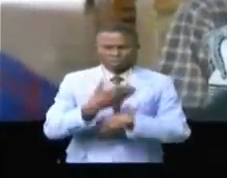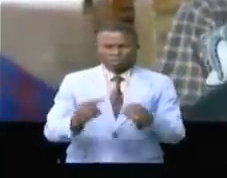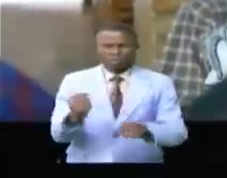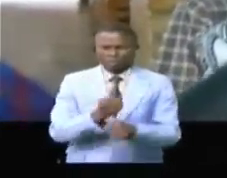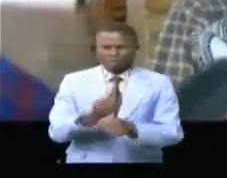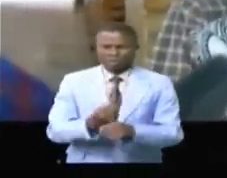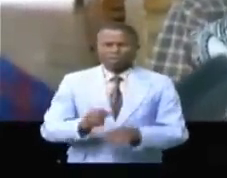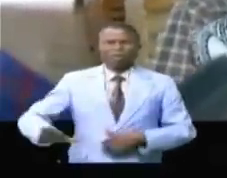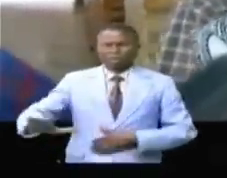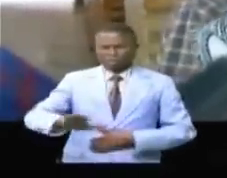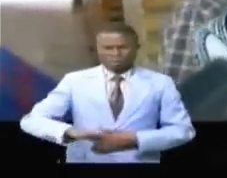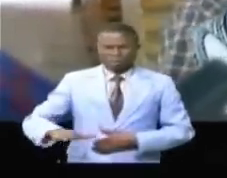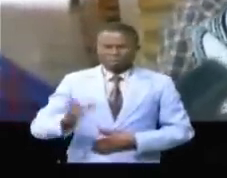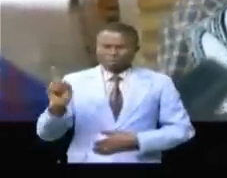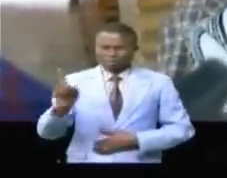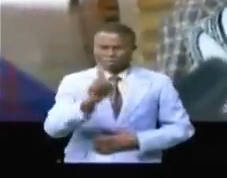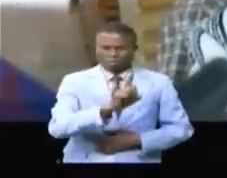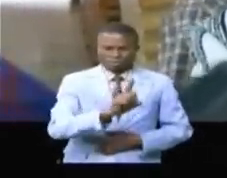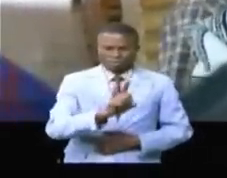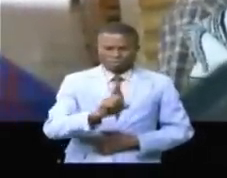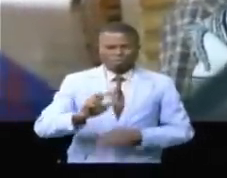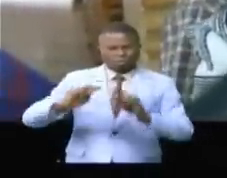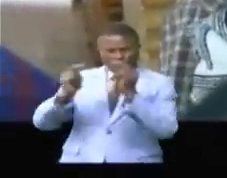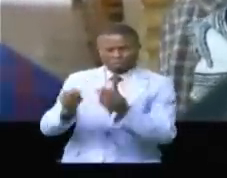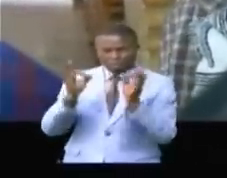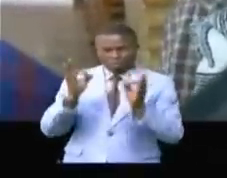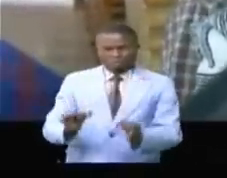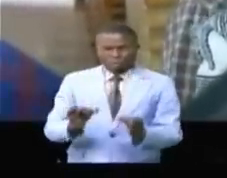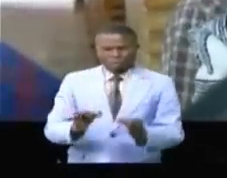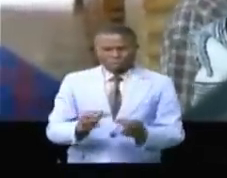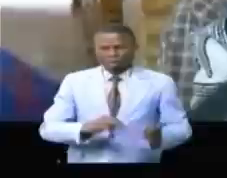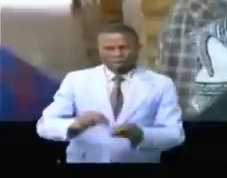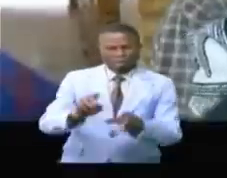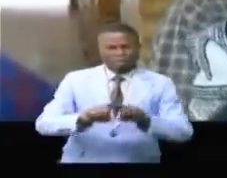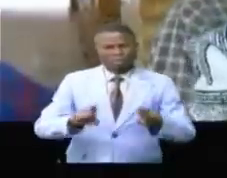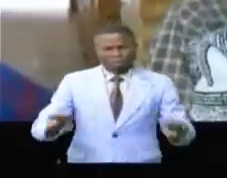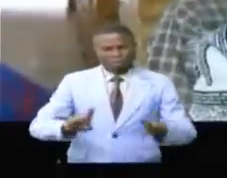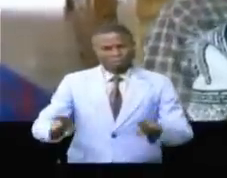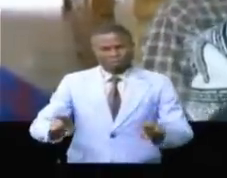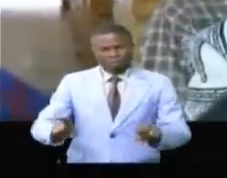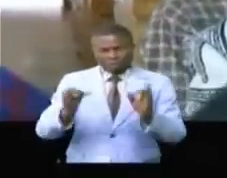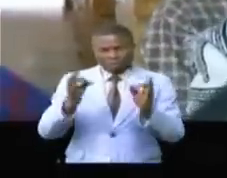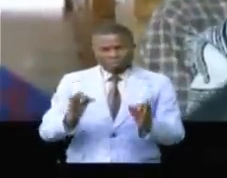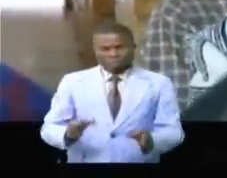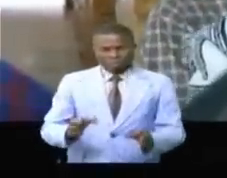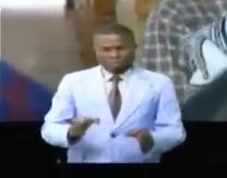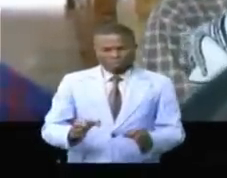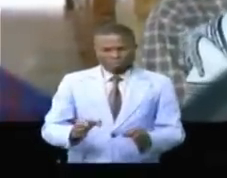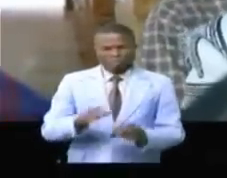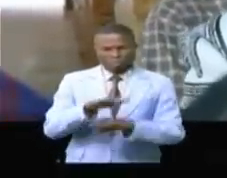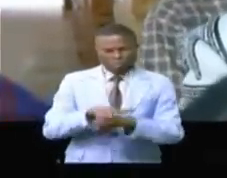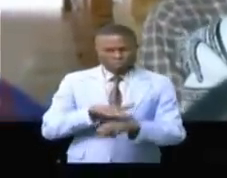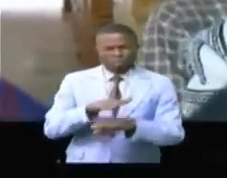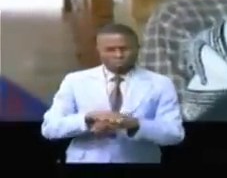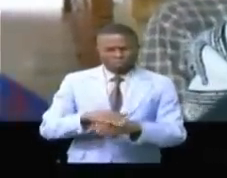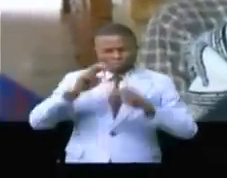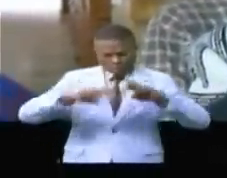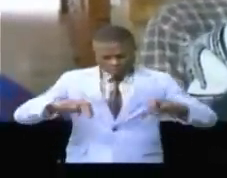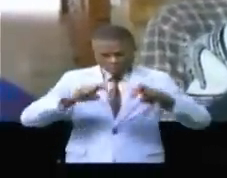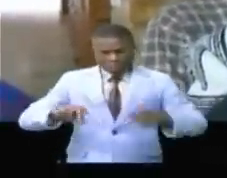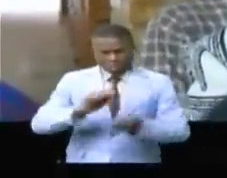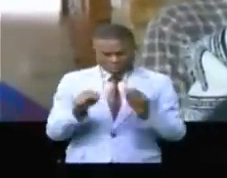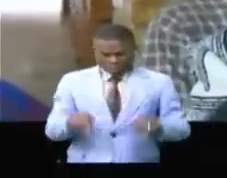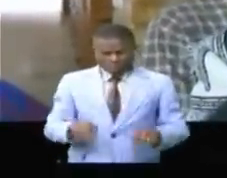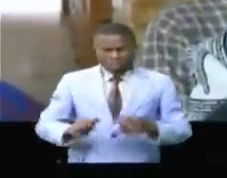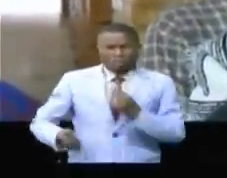pays. Chacun, suivant son paradigme, raconte à sa manière. Mais quand froidement, on analyse la situation